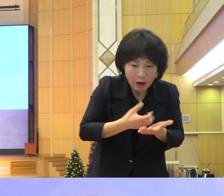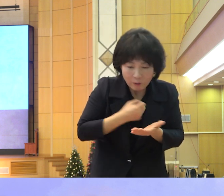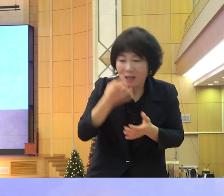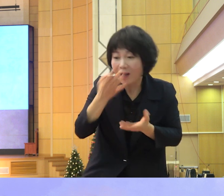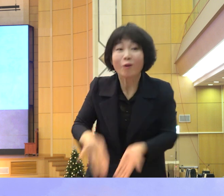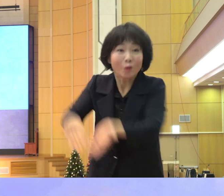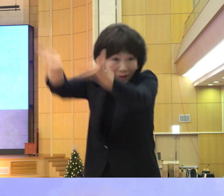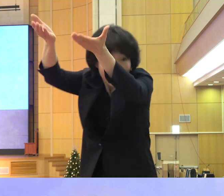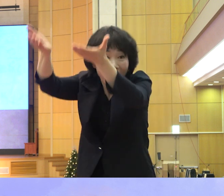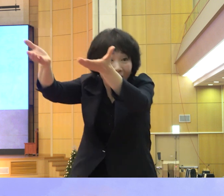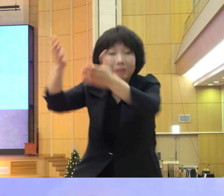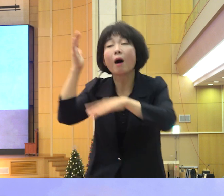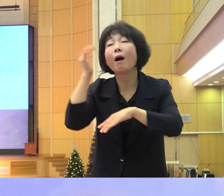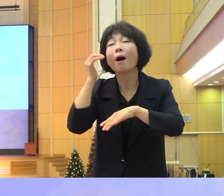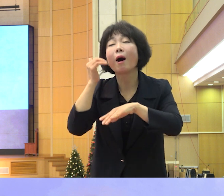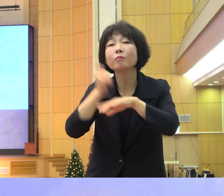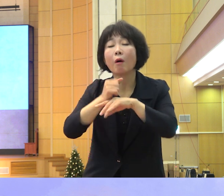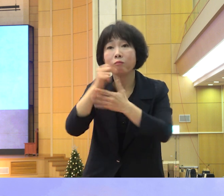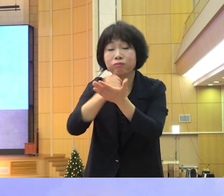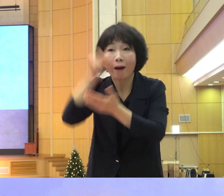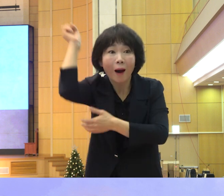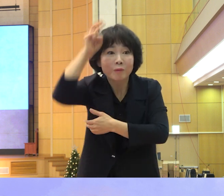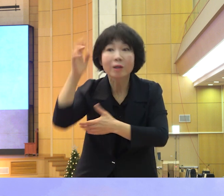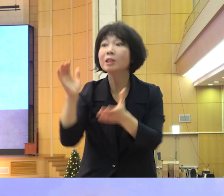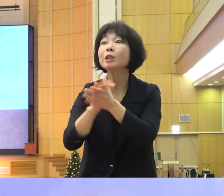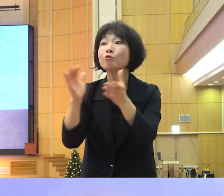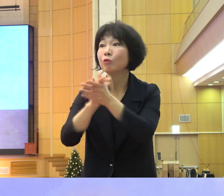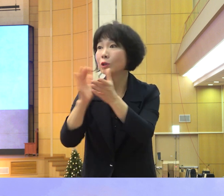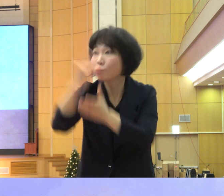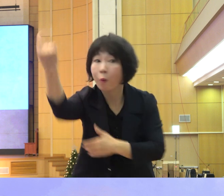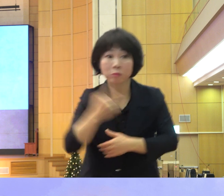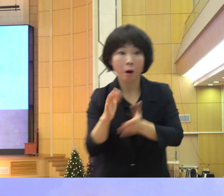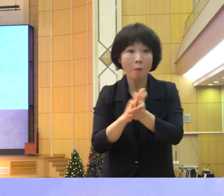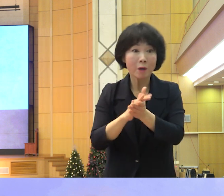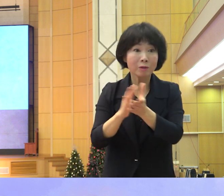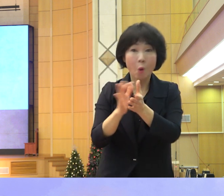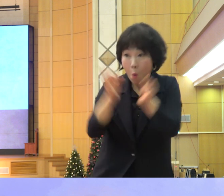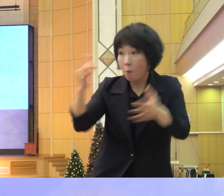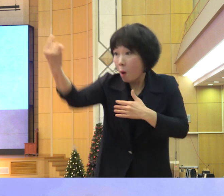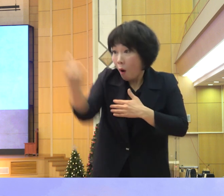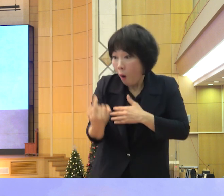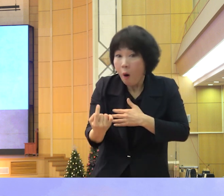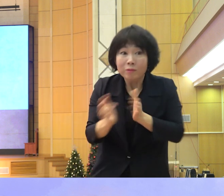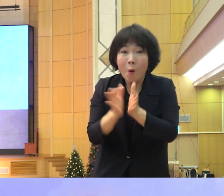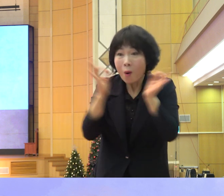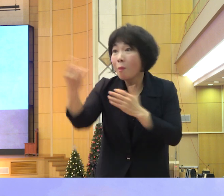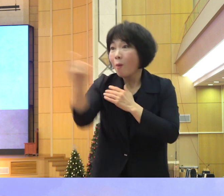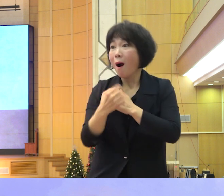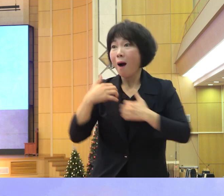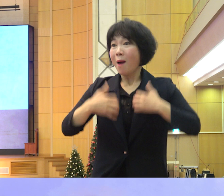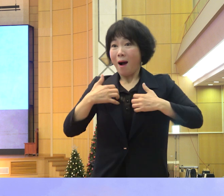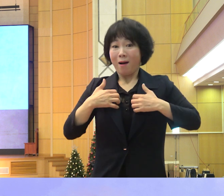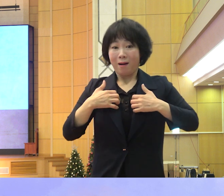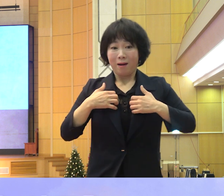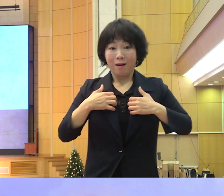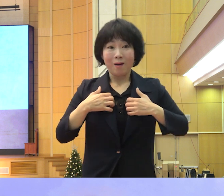사람이, 아주 이웃간에 친절했던 사람이, 안 맞던 사람이 오래간만에 찾아와가지고 하는 얘기가,